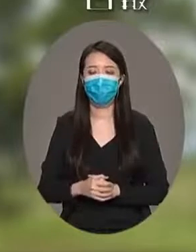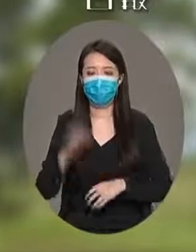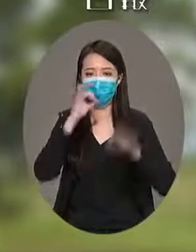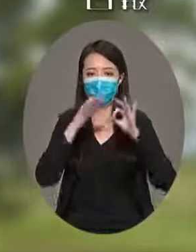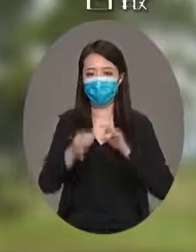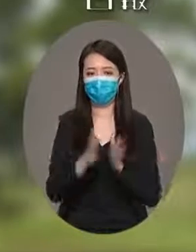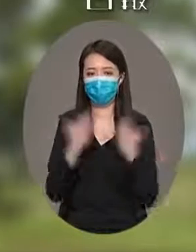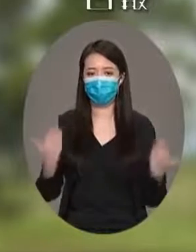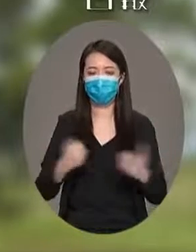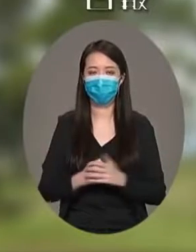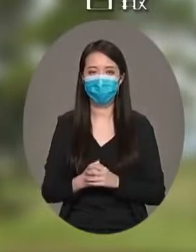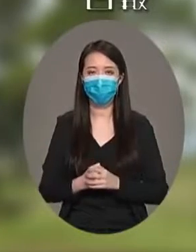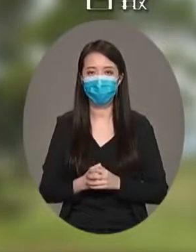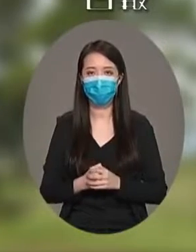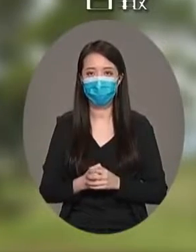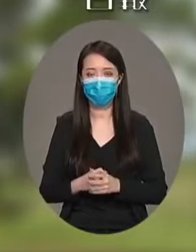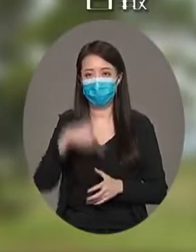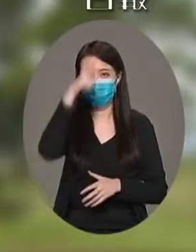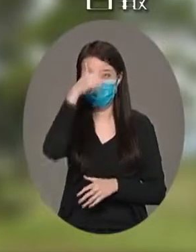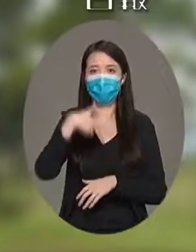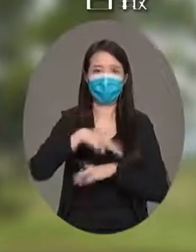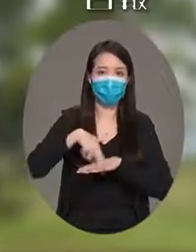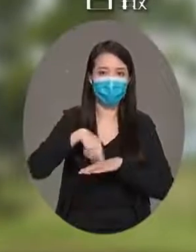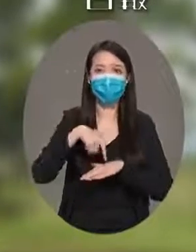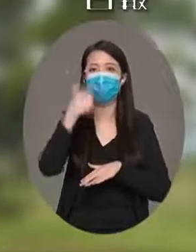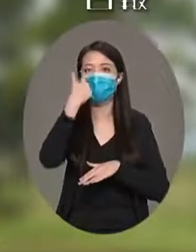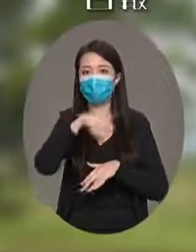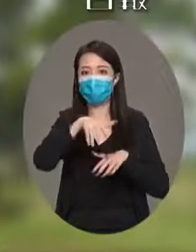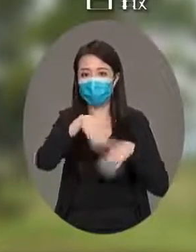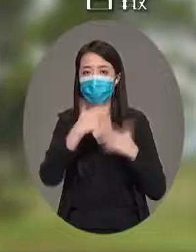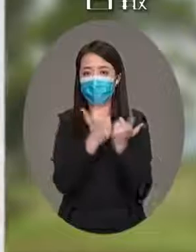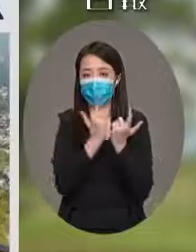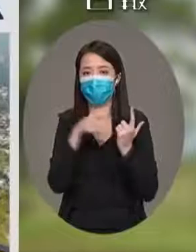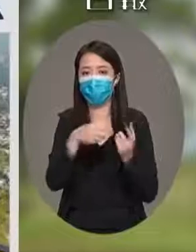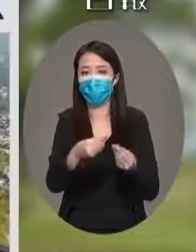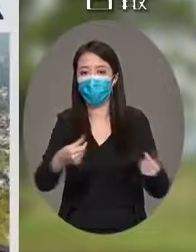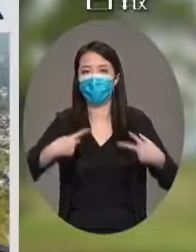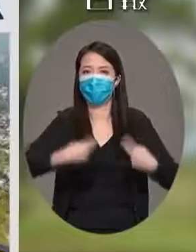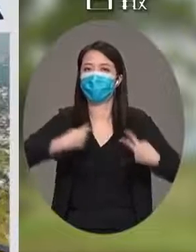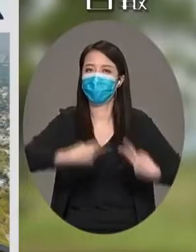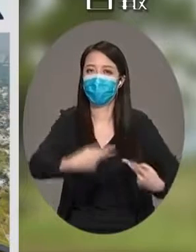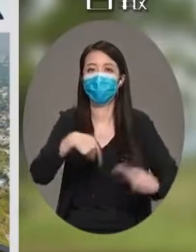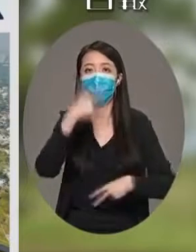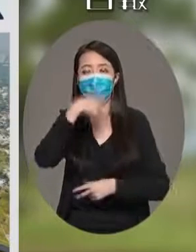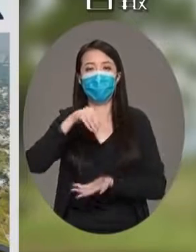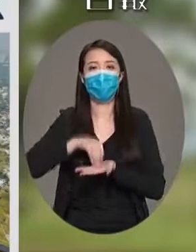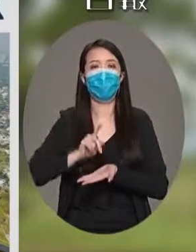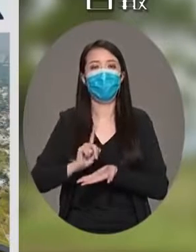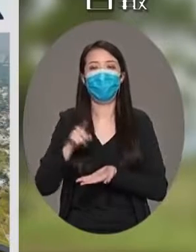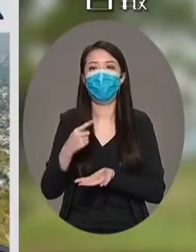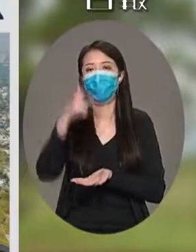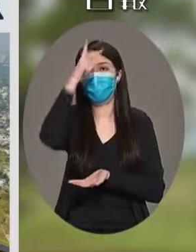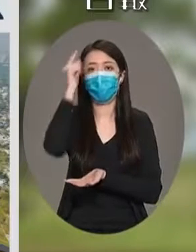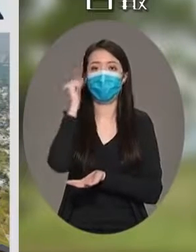星島日報報導，據了解，政府將會加快發展新界北用地，當局最新決定擴大皇